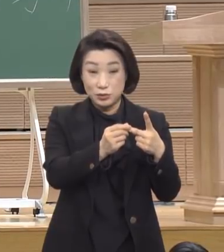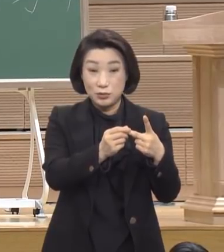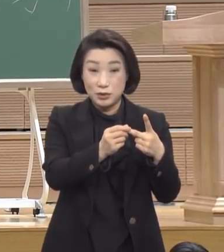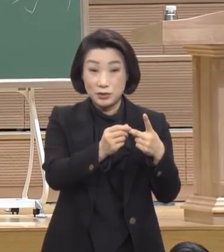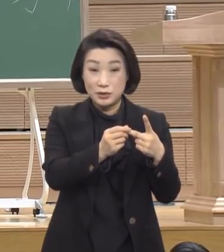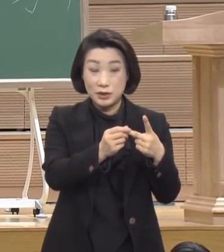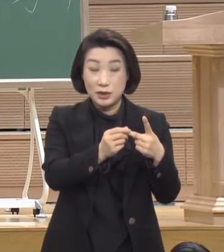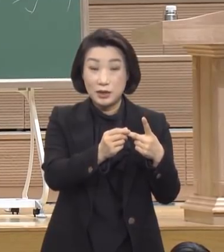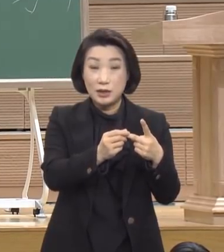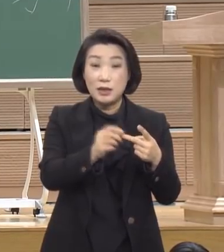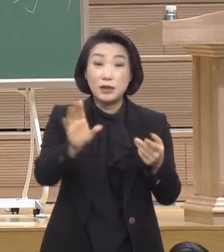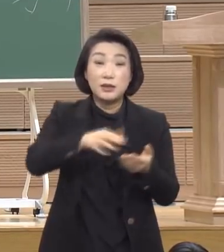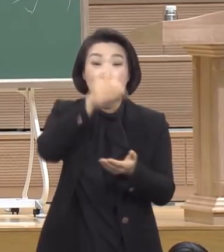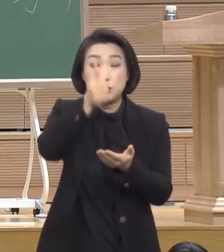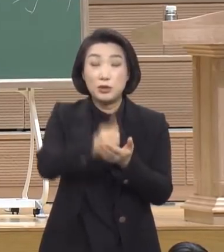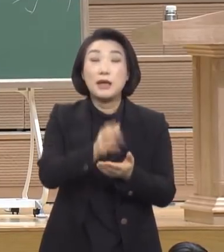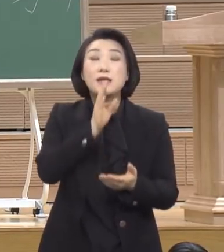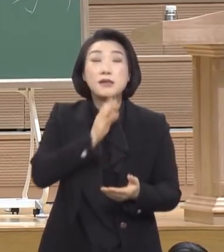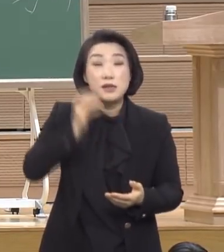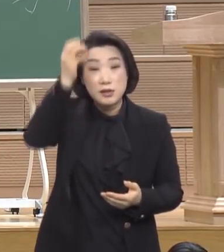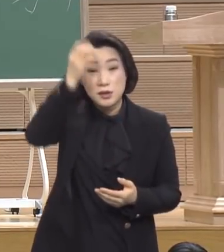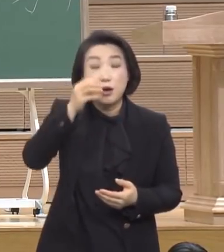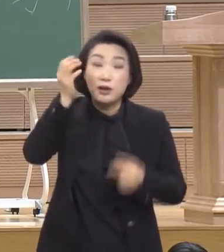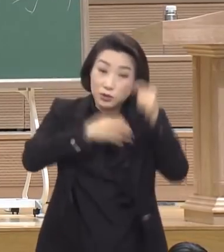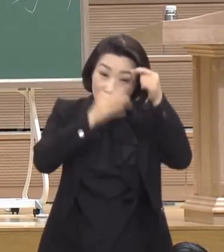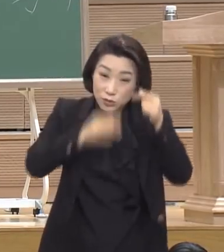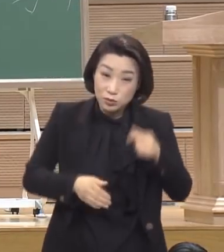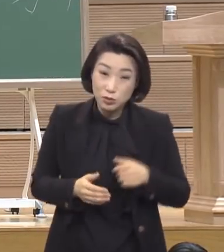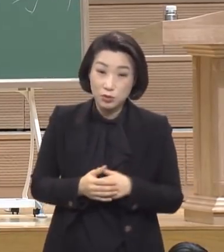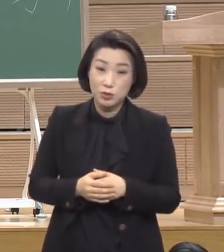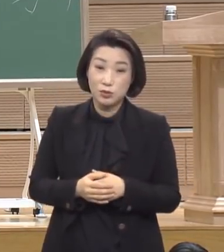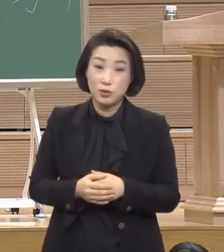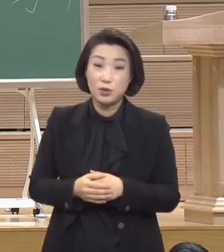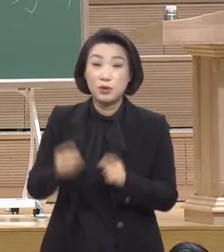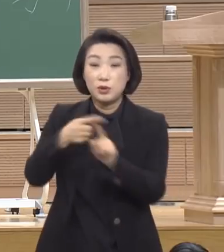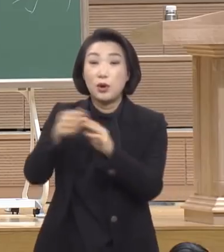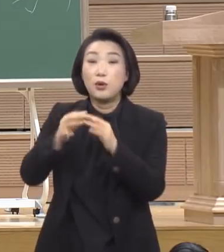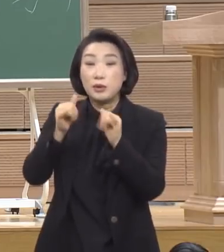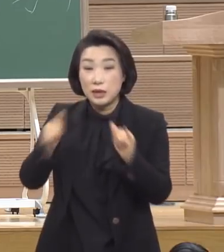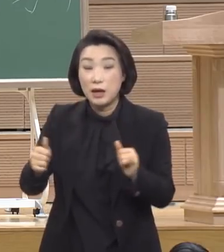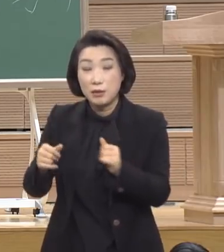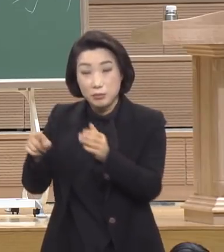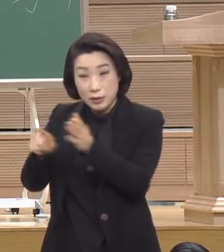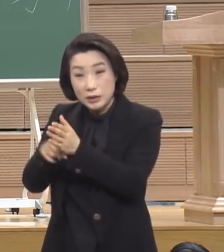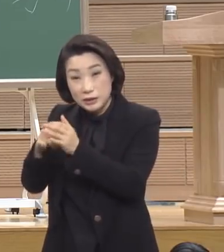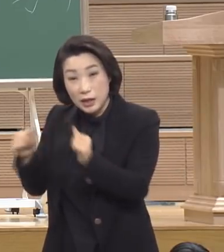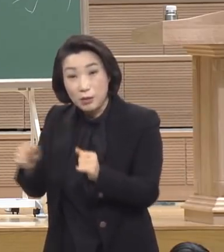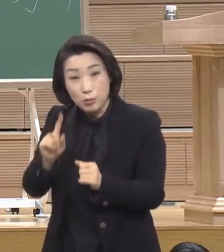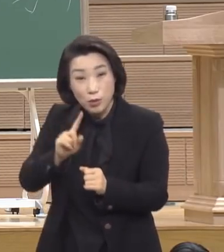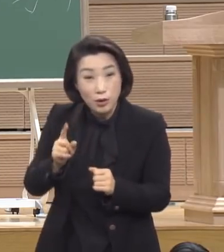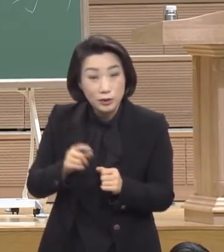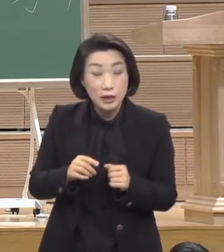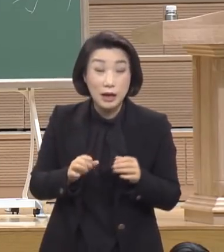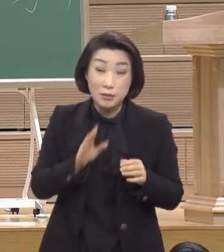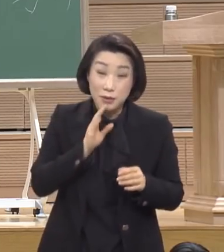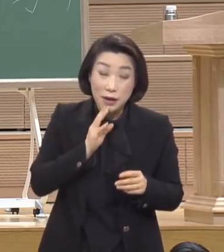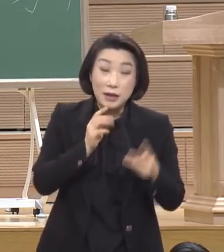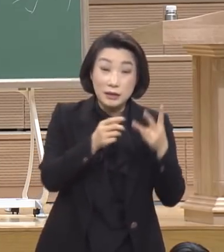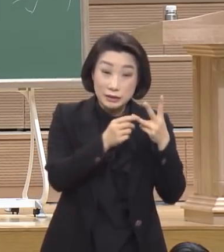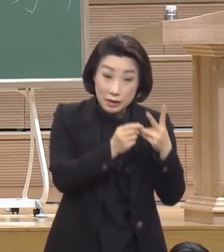두 번째는 그리스도의 신령한 성도와 교인과 신자가 뭐냐. 세